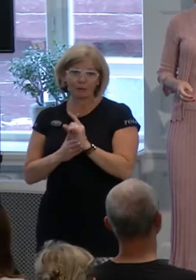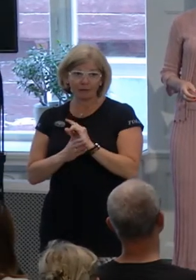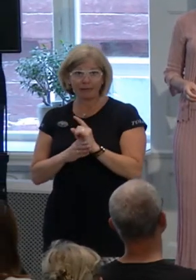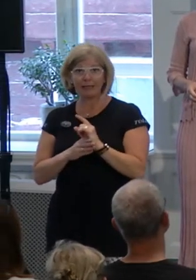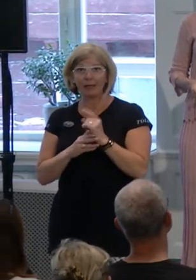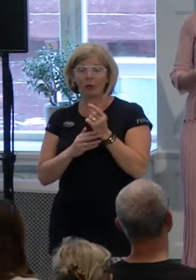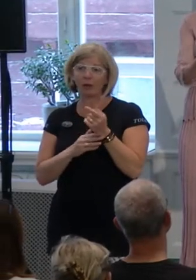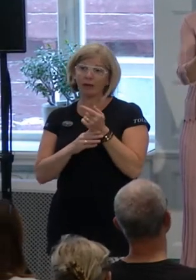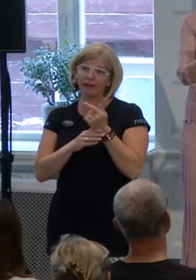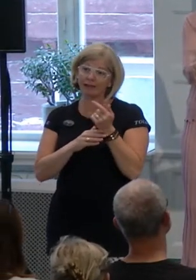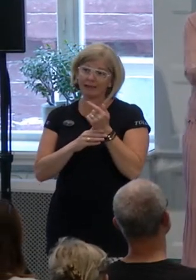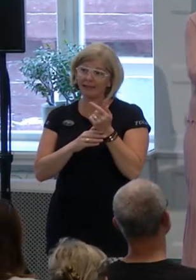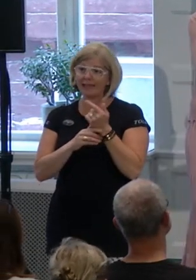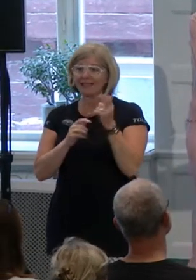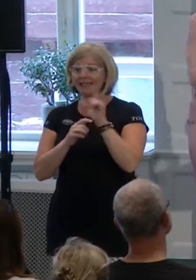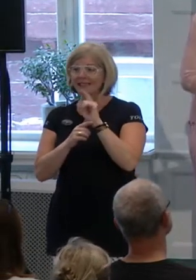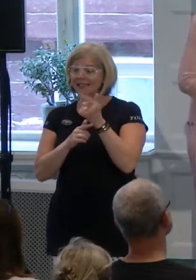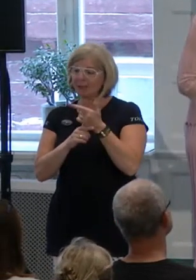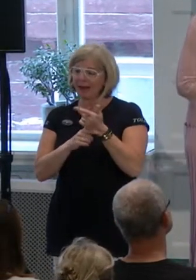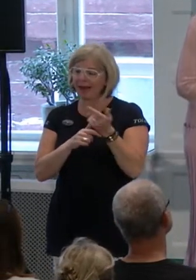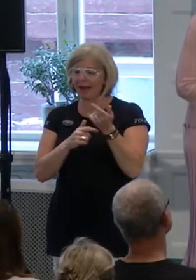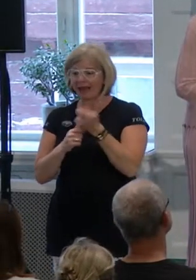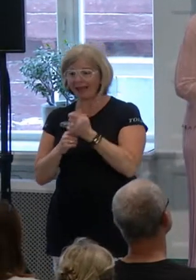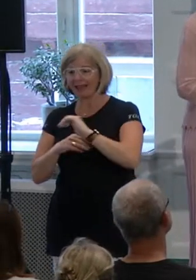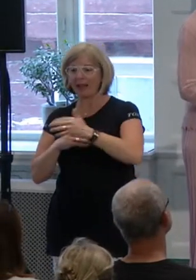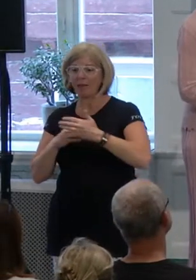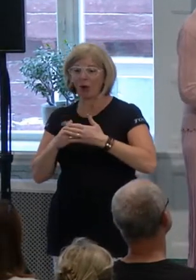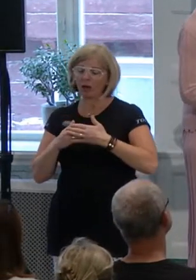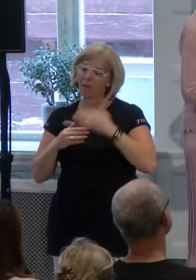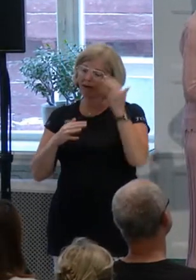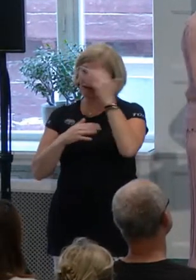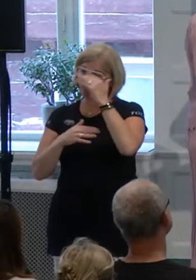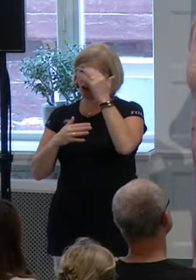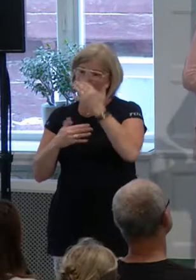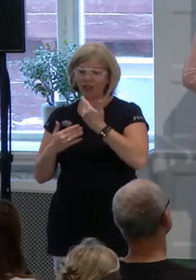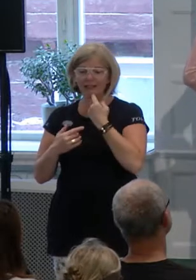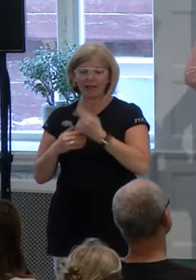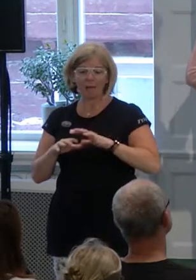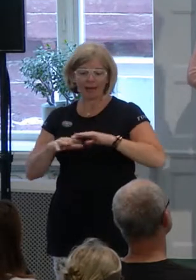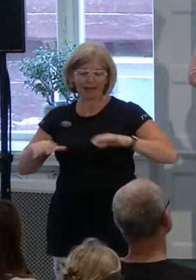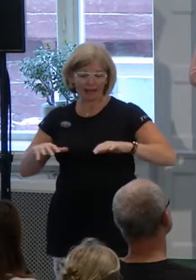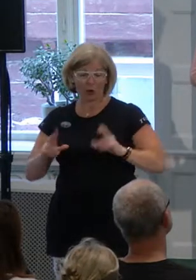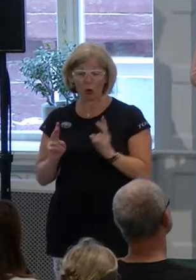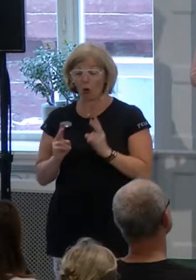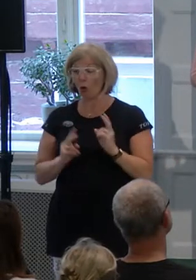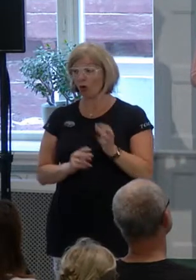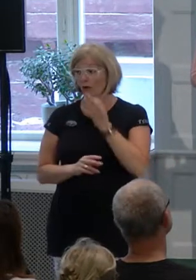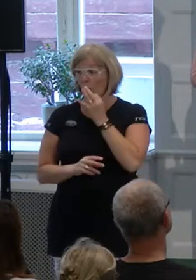in och komma tillbaka med reflektioner på vad panelen säger. Och även frågor såklart.